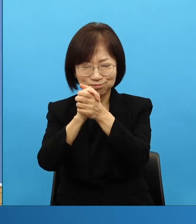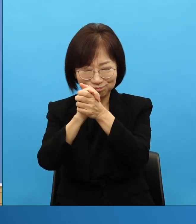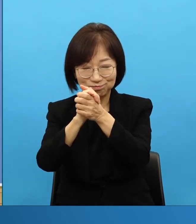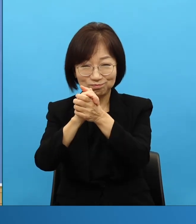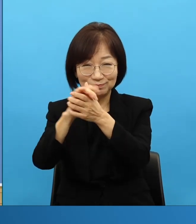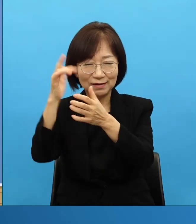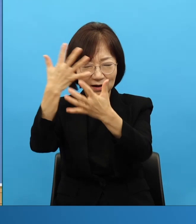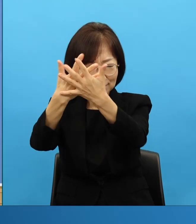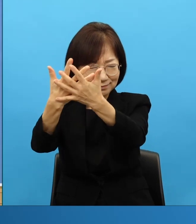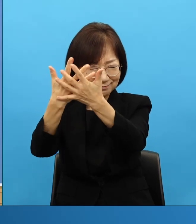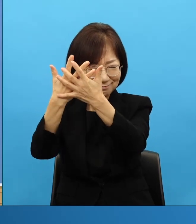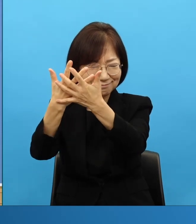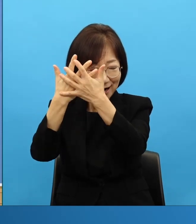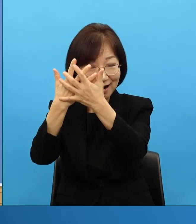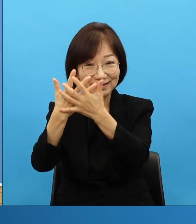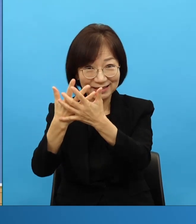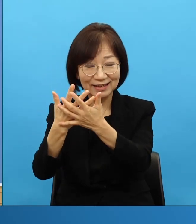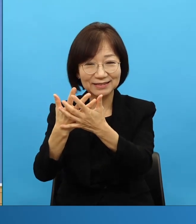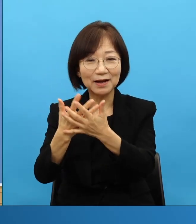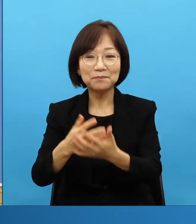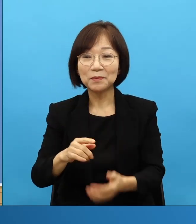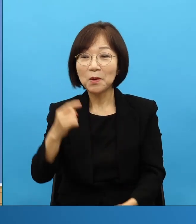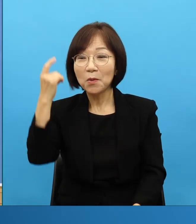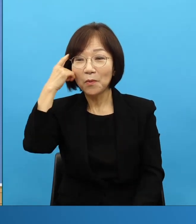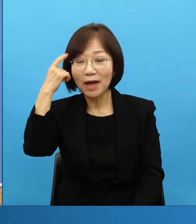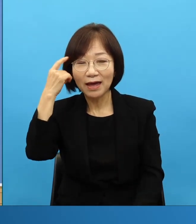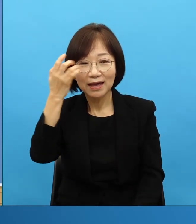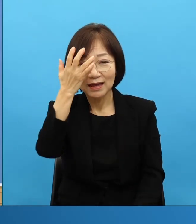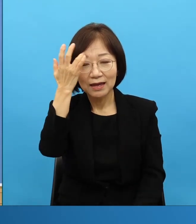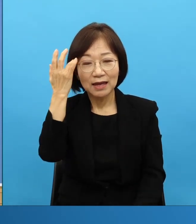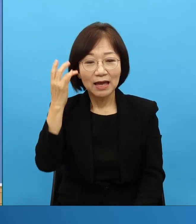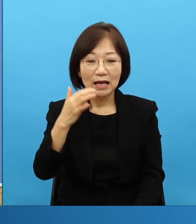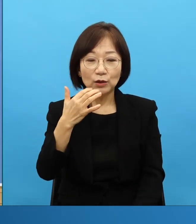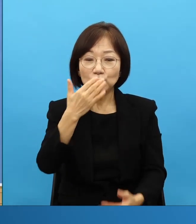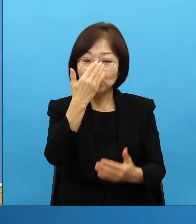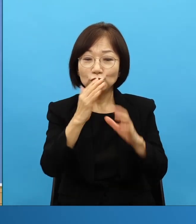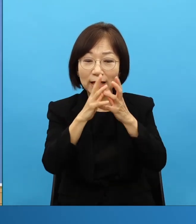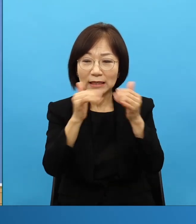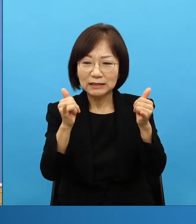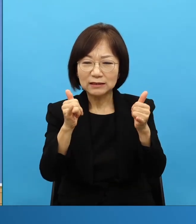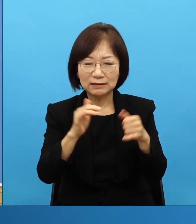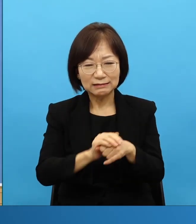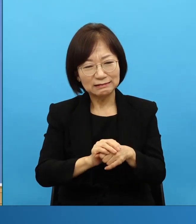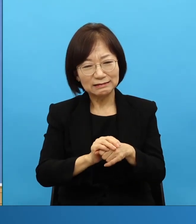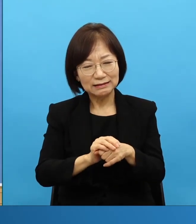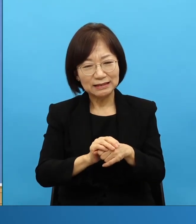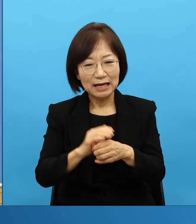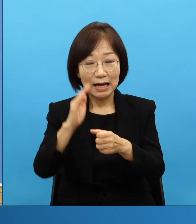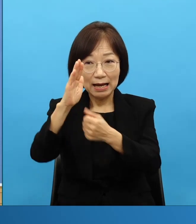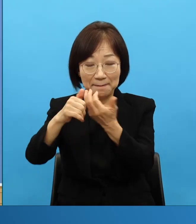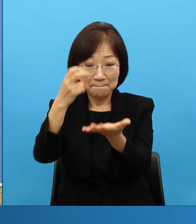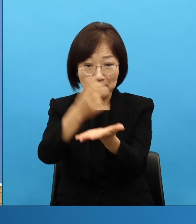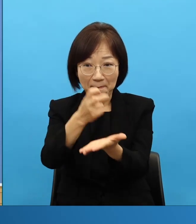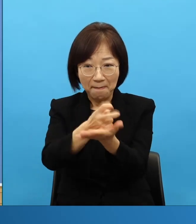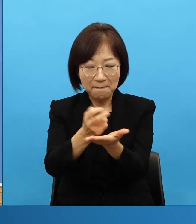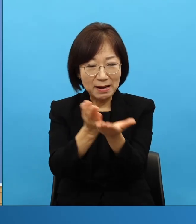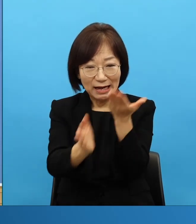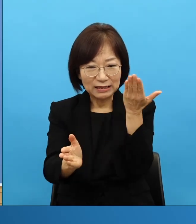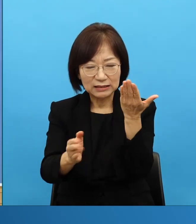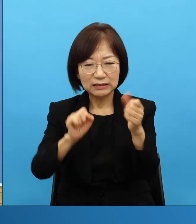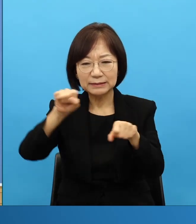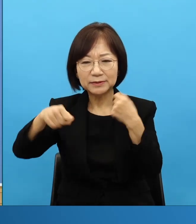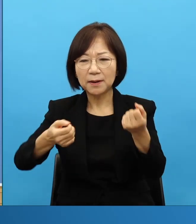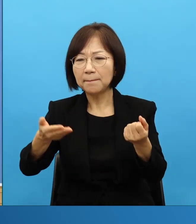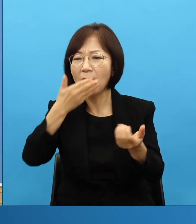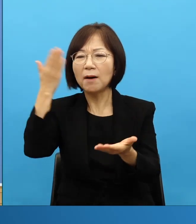vision from God. 유대인들은 그 불길한 짐승, 부정한 짐승 안 먹잖아요. 그걸 먹으라는 겁니다. 이 환상 속에서요. And inside the vision that Peter was having,